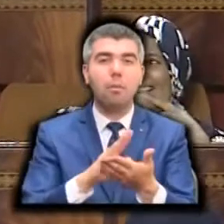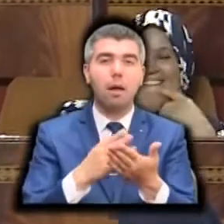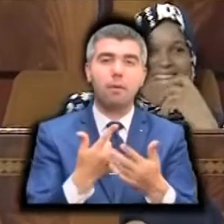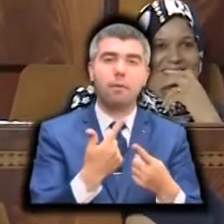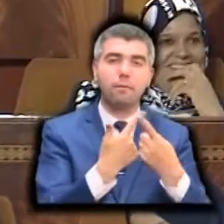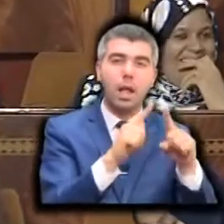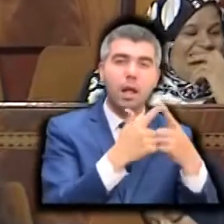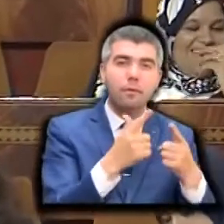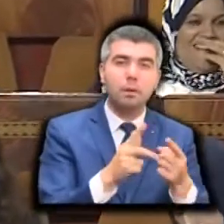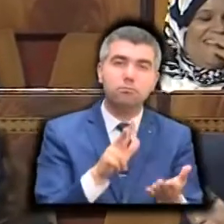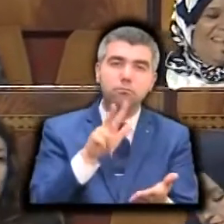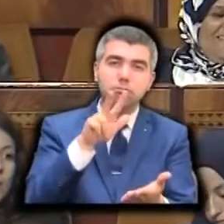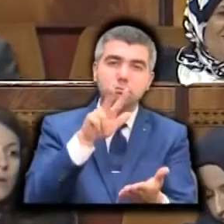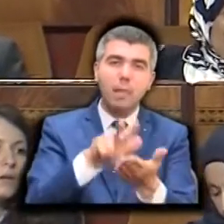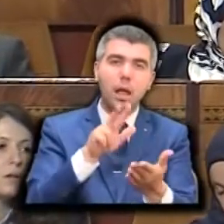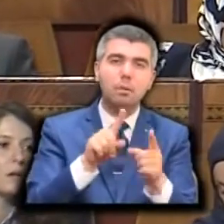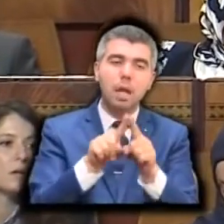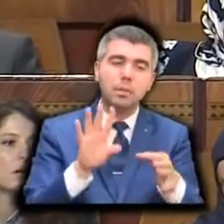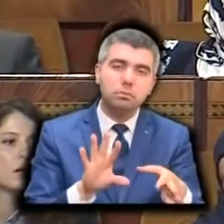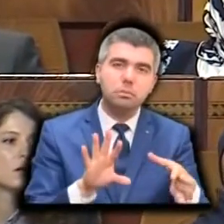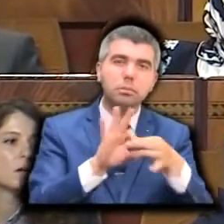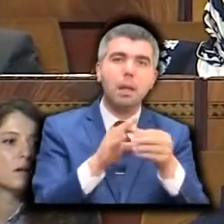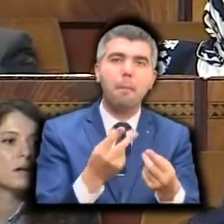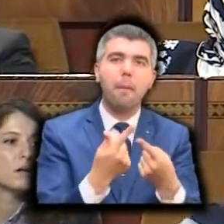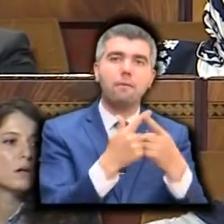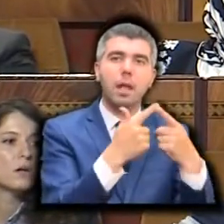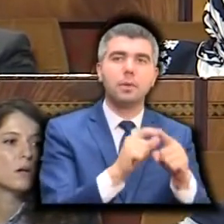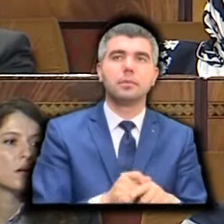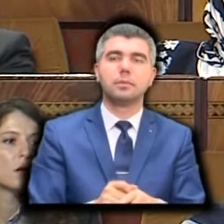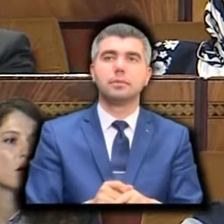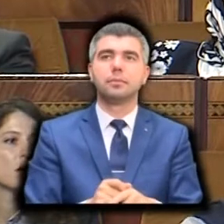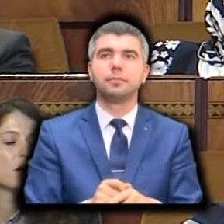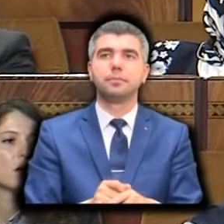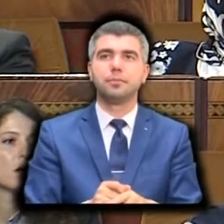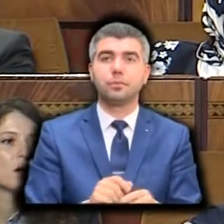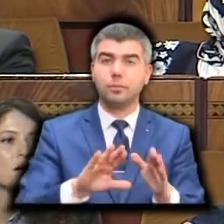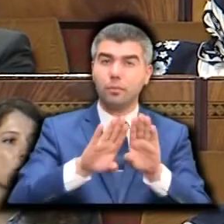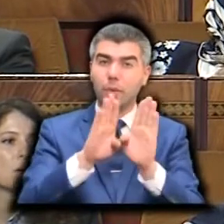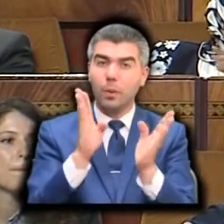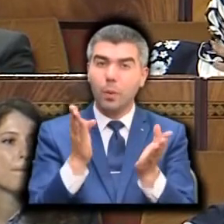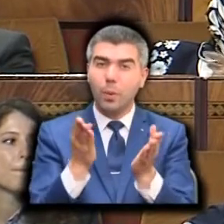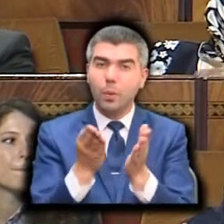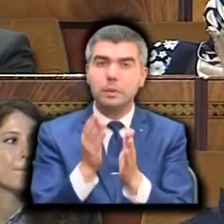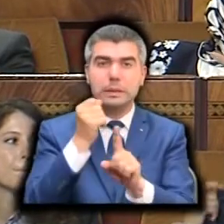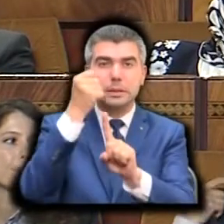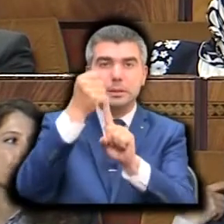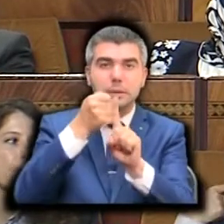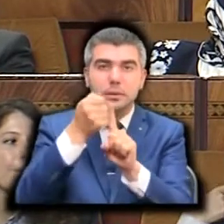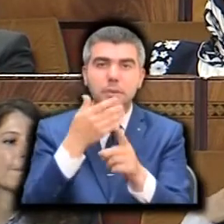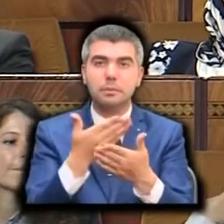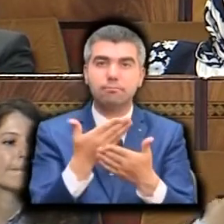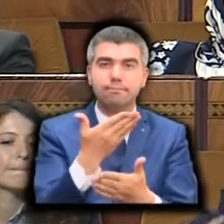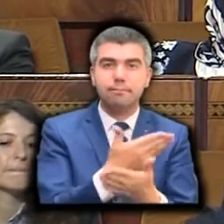مستوى تفعيل اتفاقية الشراكة. سيدة الوزيرة المحترمة، كل هذا المجهود يتم في إطار نقص